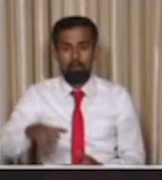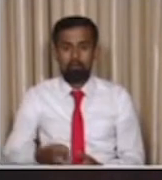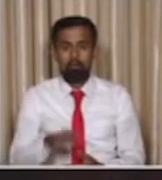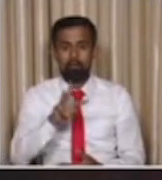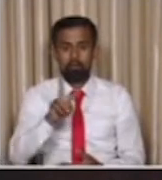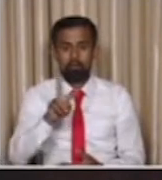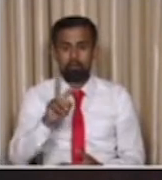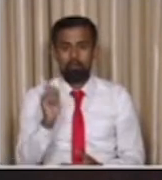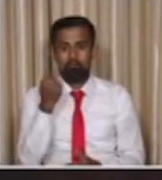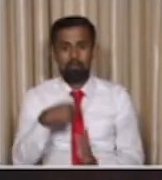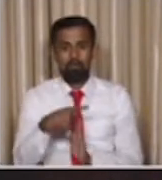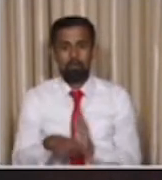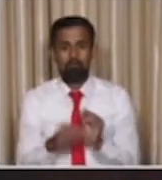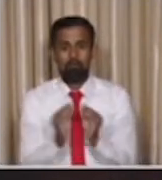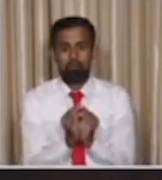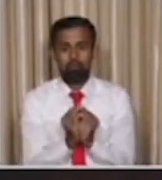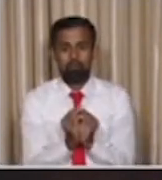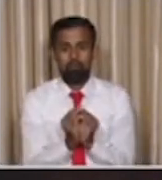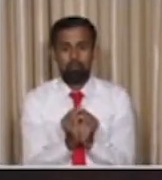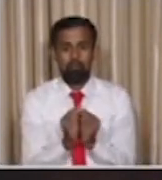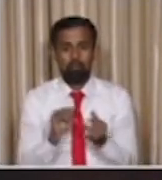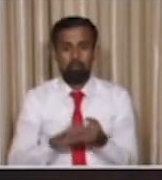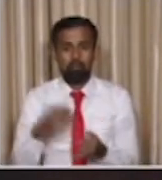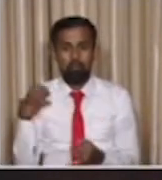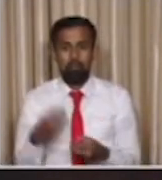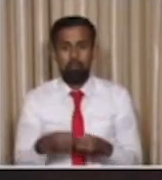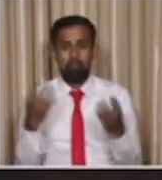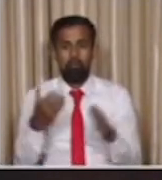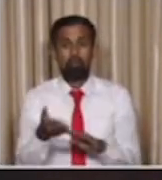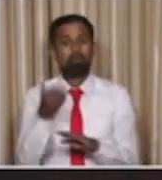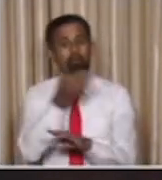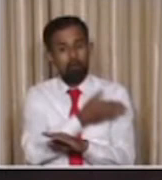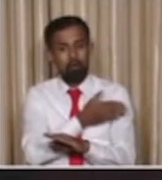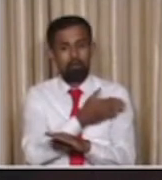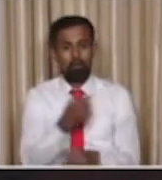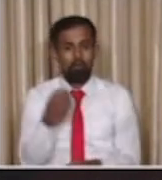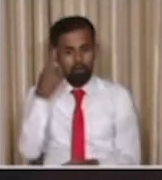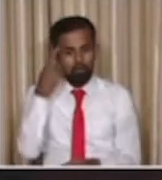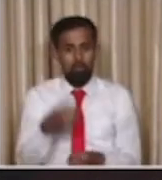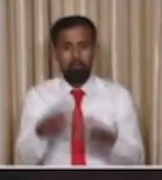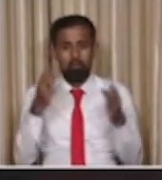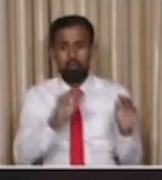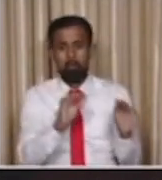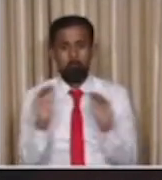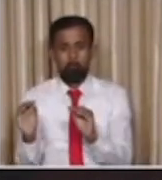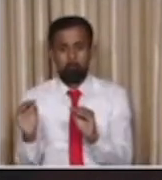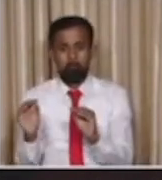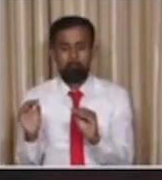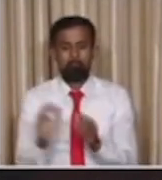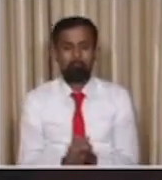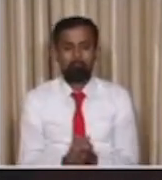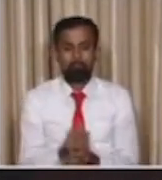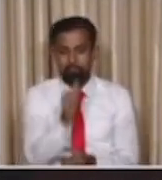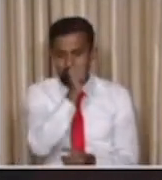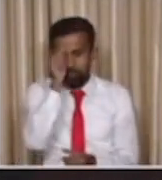232 ක බලය පිටුවේ ශ්‍රී ලංකා බොජ්ජර පෙරමුණ සහරාන් බෝම්බ ගහන්න කලින් හැබැයි අපි දන්නවා මේ බෝම්බ ගැහුවට පස්සේ සමහර මේ